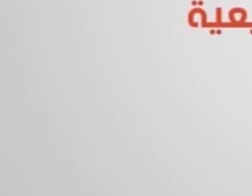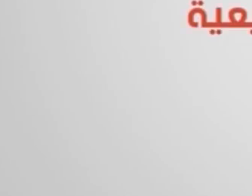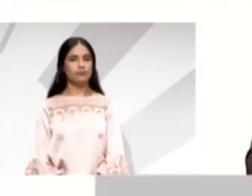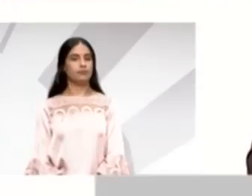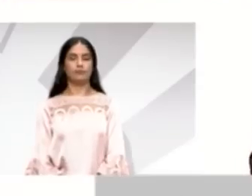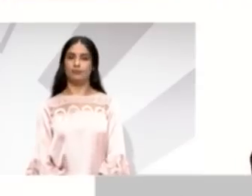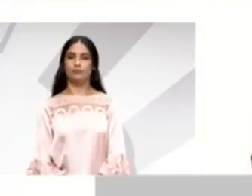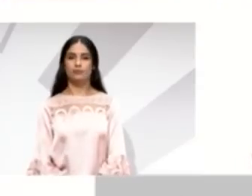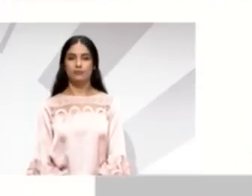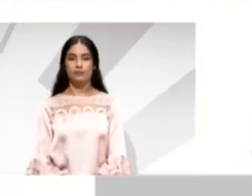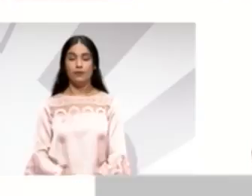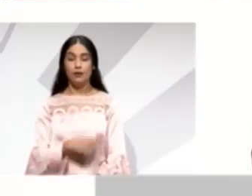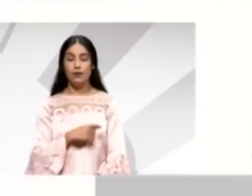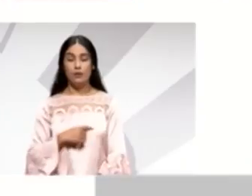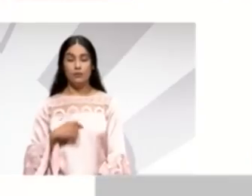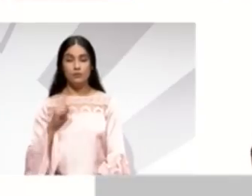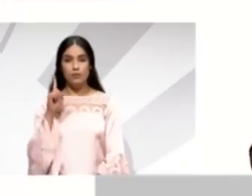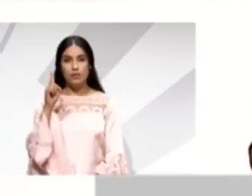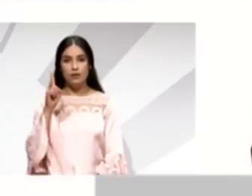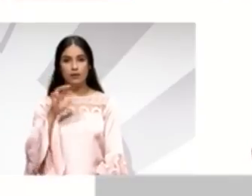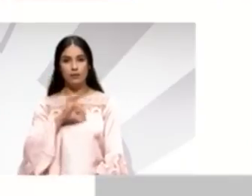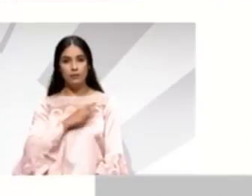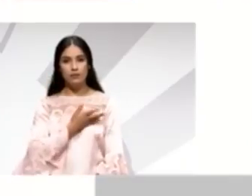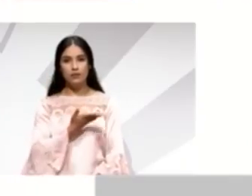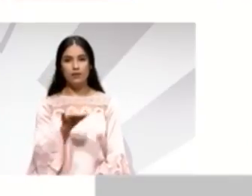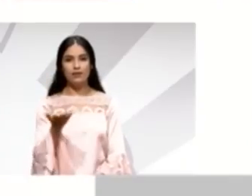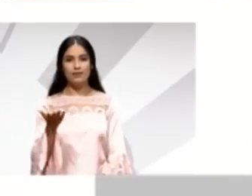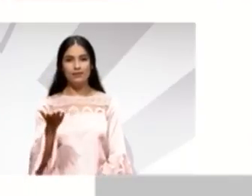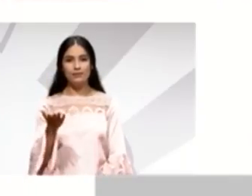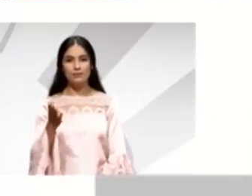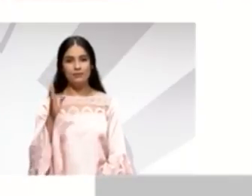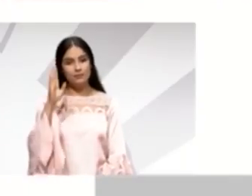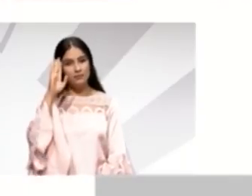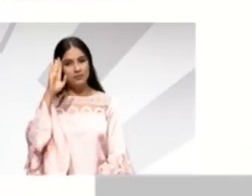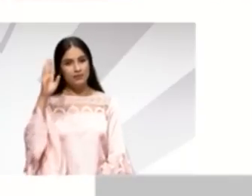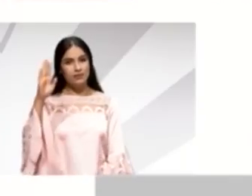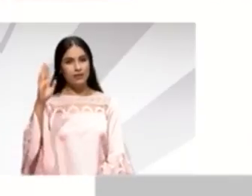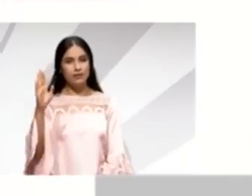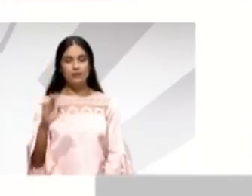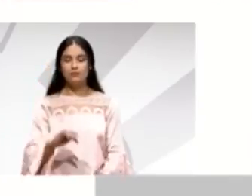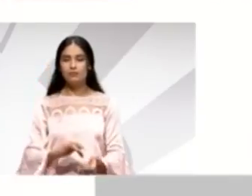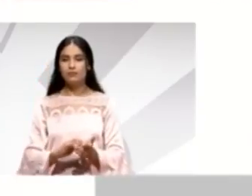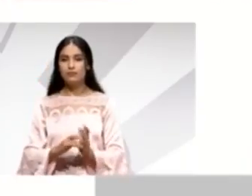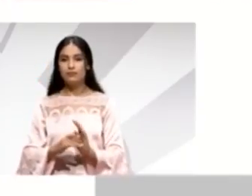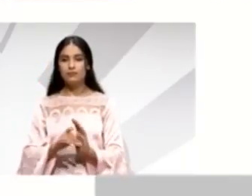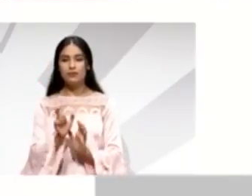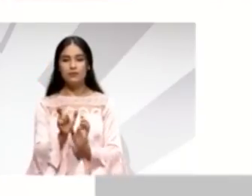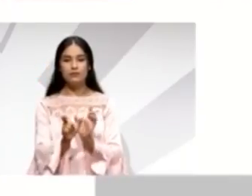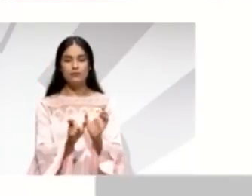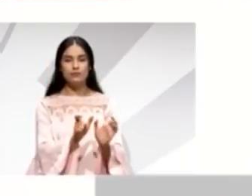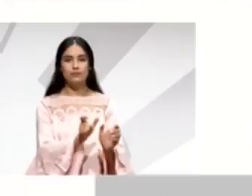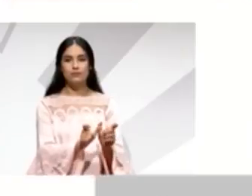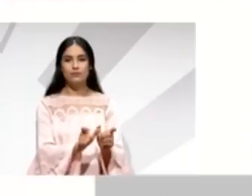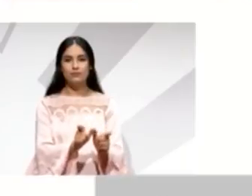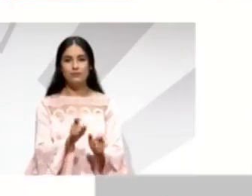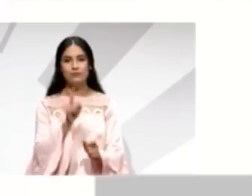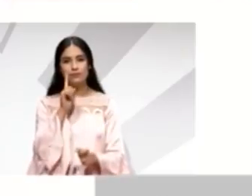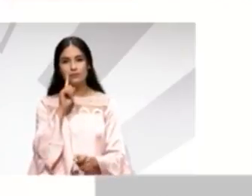بسم الله الرحمان الرحيم تحيه الى كافه مواطني ومواطنات